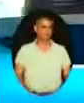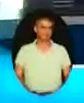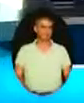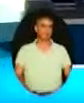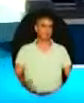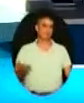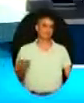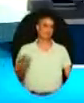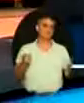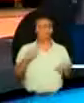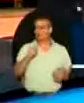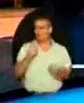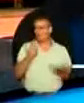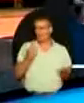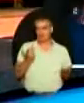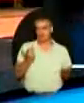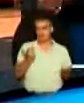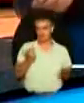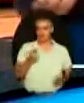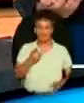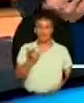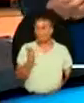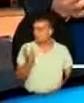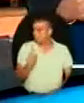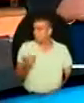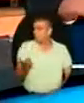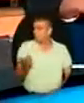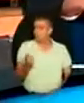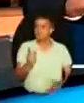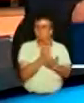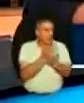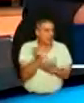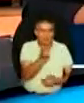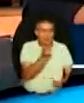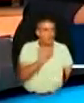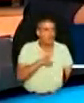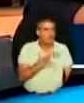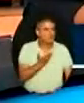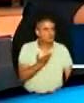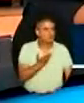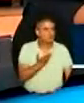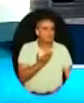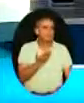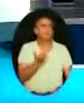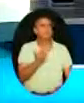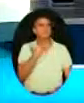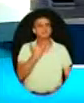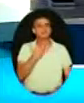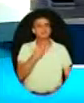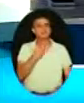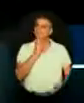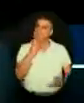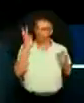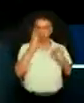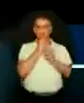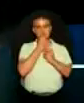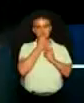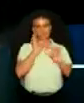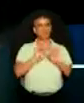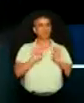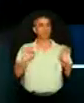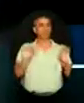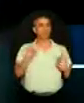אומרים ההפך. לא, לא, אני לא. נכון, למה לא? ריקלין. תחליטו כבר, תחליטו מה אתם רוצים. עכשיו, שימן ריקלין. עכשיו, יופי של הסכם, אבל